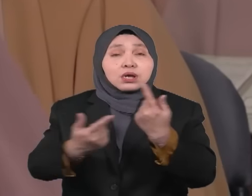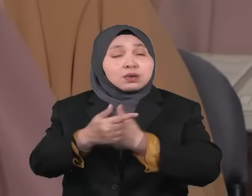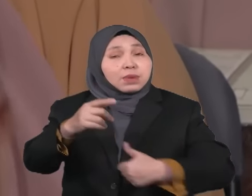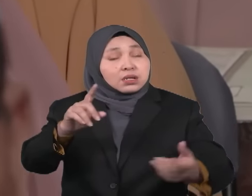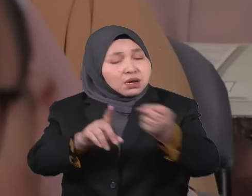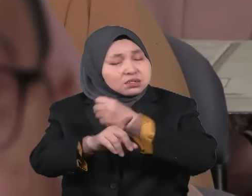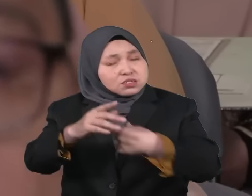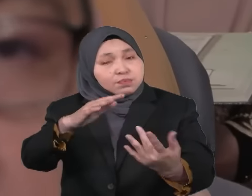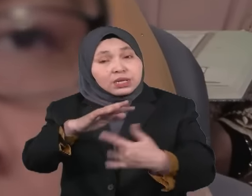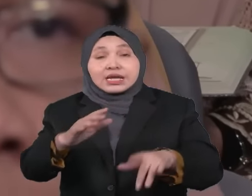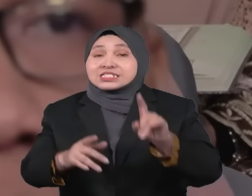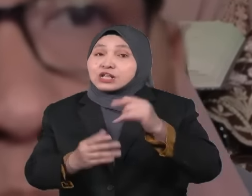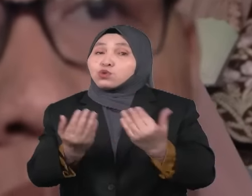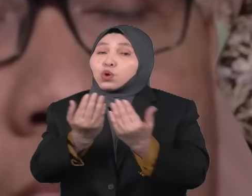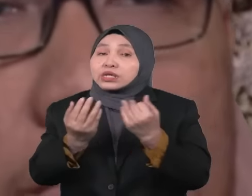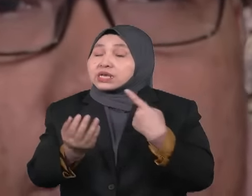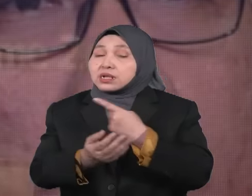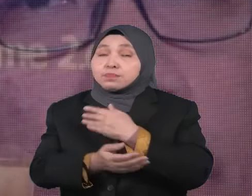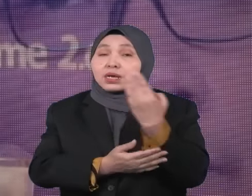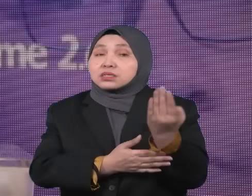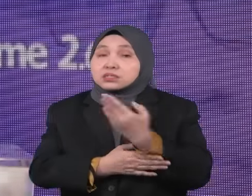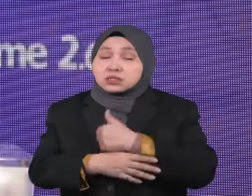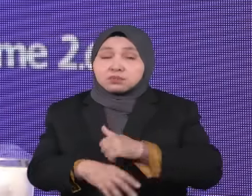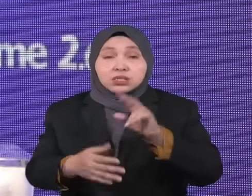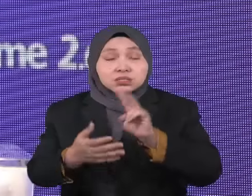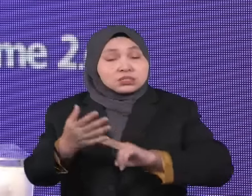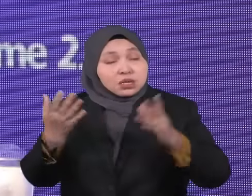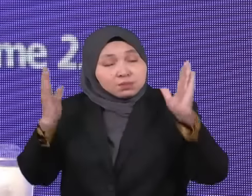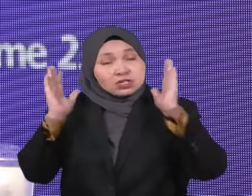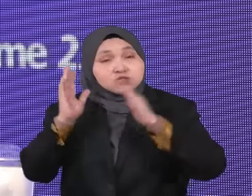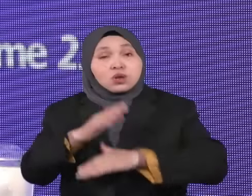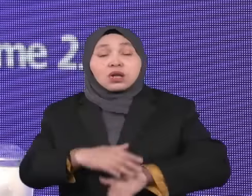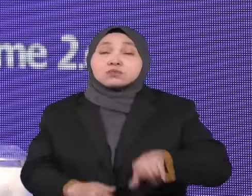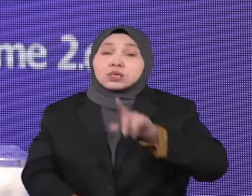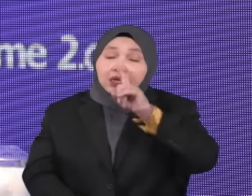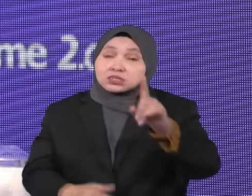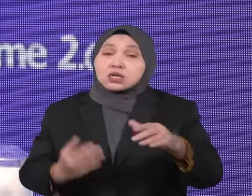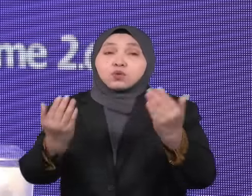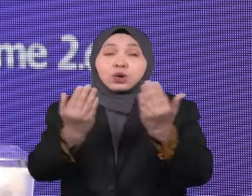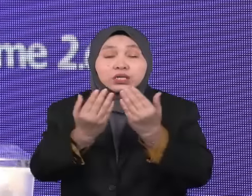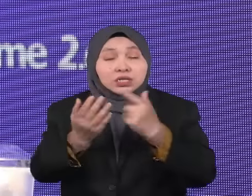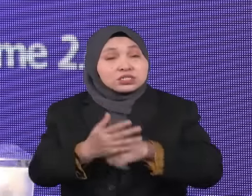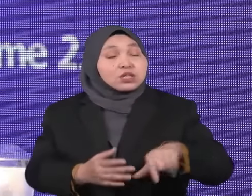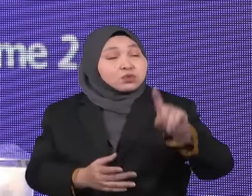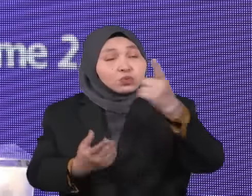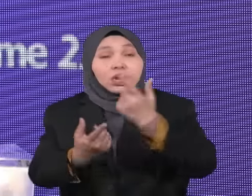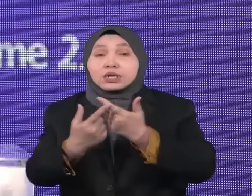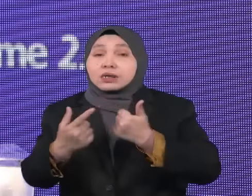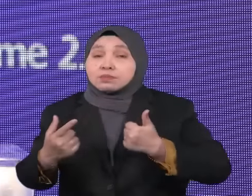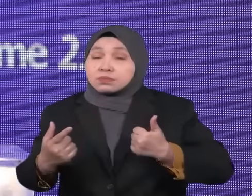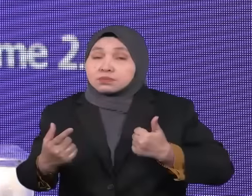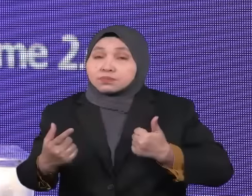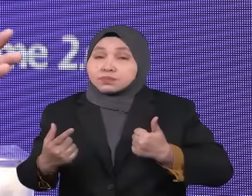doa yang biasa kita baca, ya, dalam doa kita selepas solat. Rupa-rupanya doa ini adalah salah satu